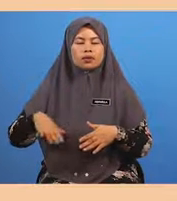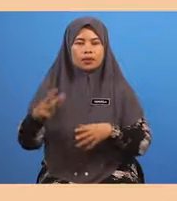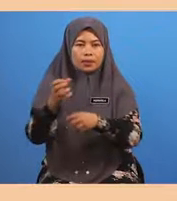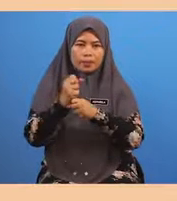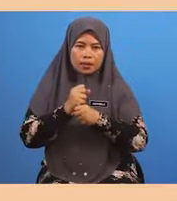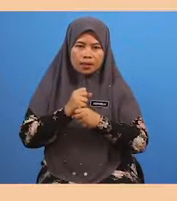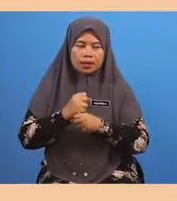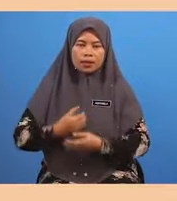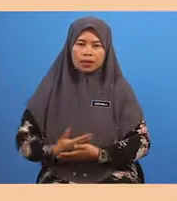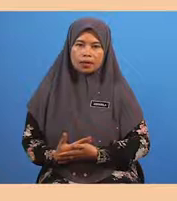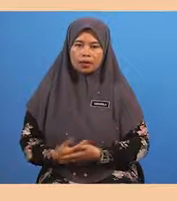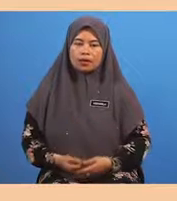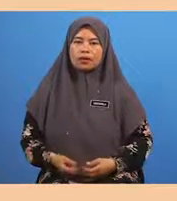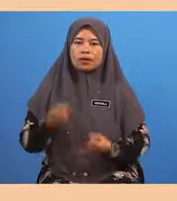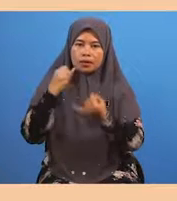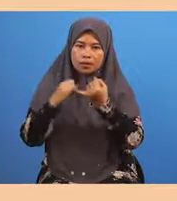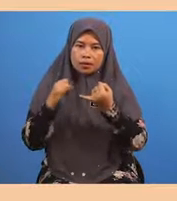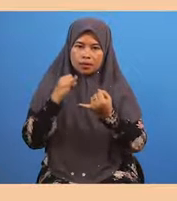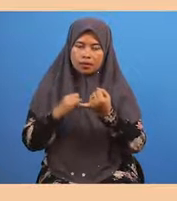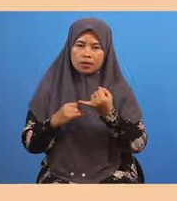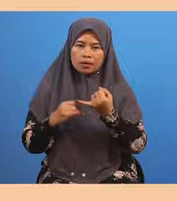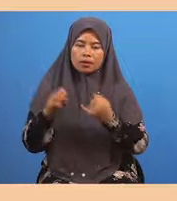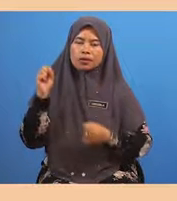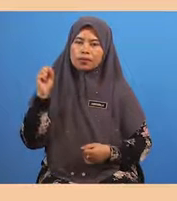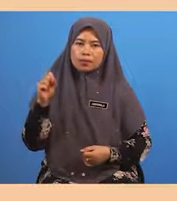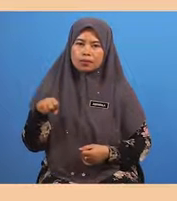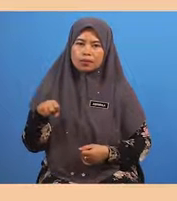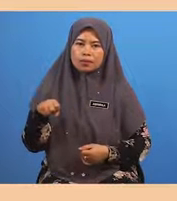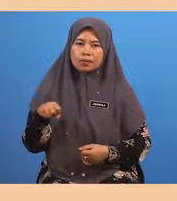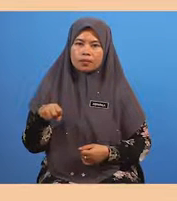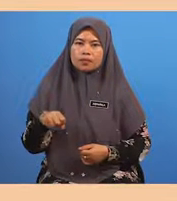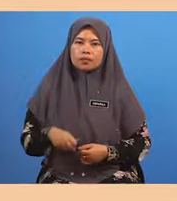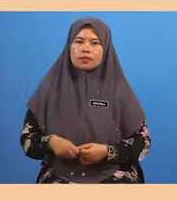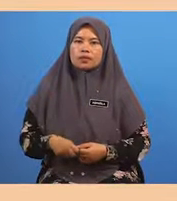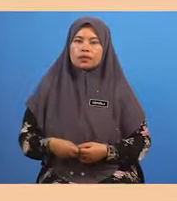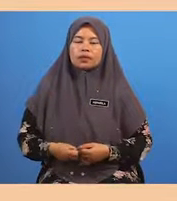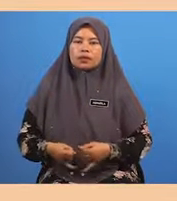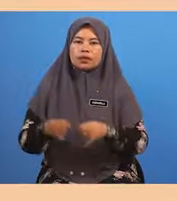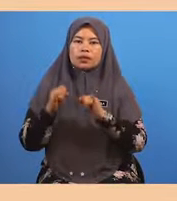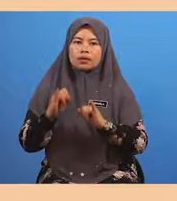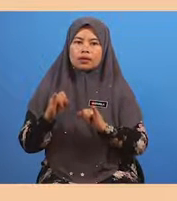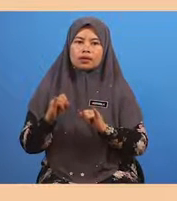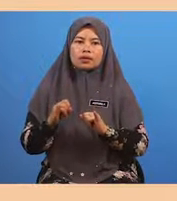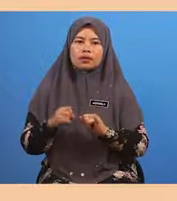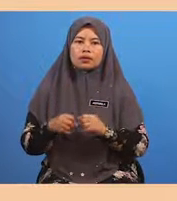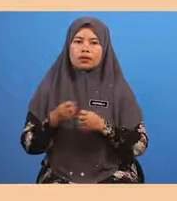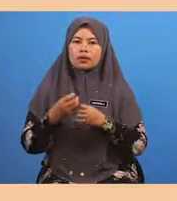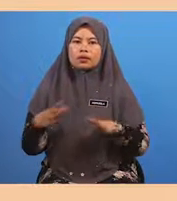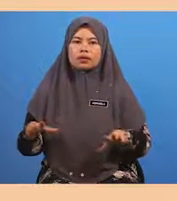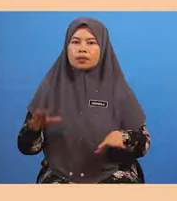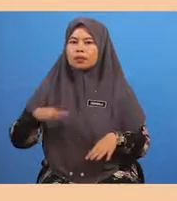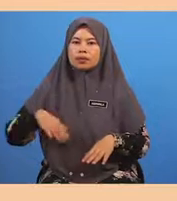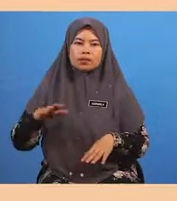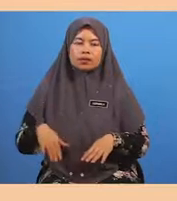Dan hikmah yang terakhir, pengambilan anak angkat ini boleh dijadikan jalan penyelesaian bagi pasangan yang tidak mempunyai